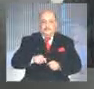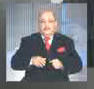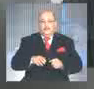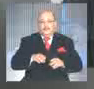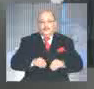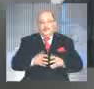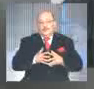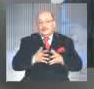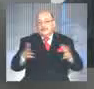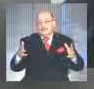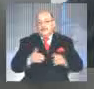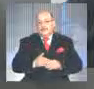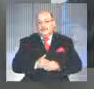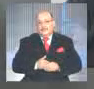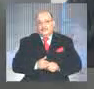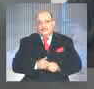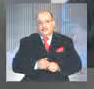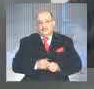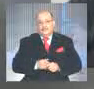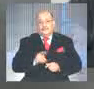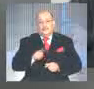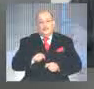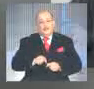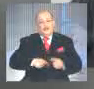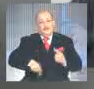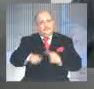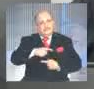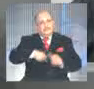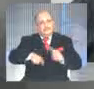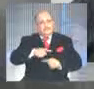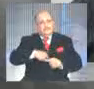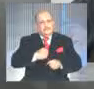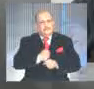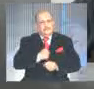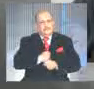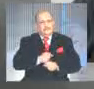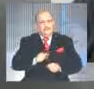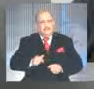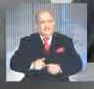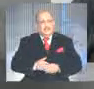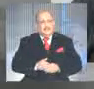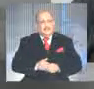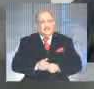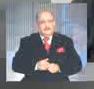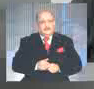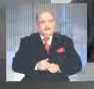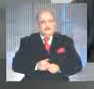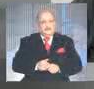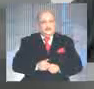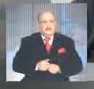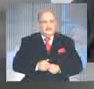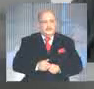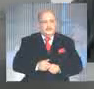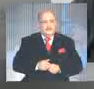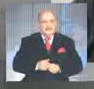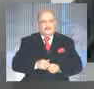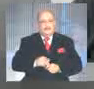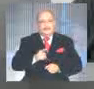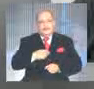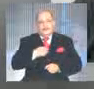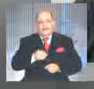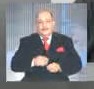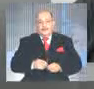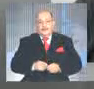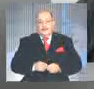والاستعداد للحد من الجريمه من ظاهره السرقه، الجريمه المنظمه بصفه عامه. إن شاء الله في أقرب